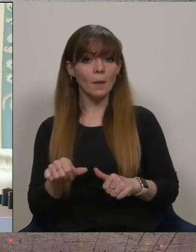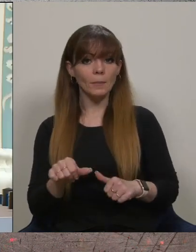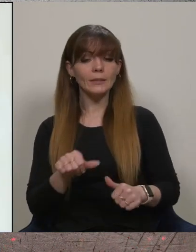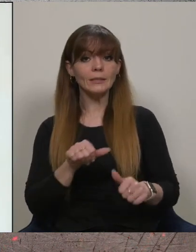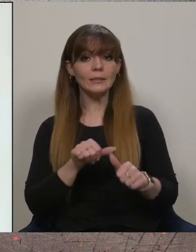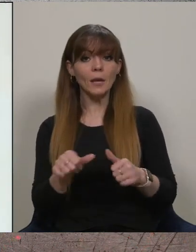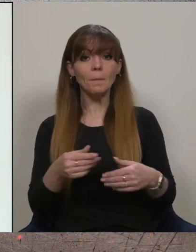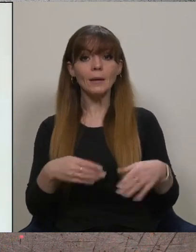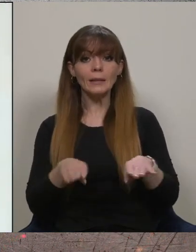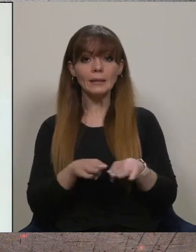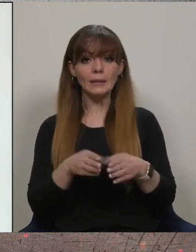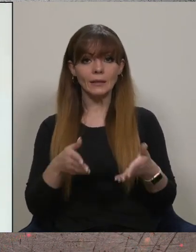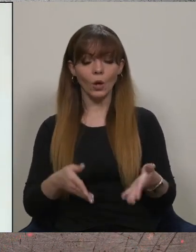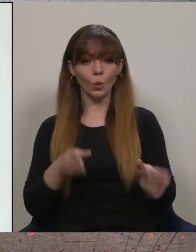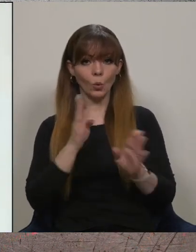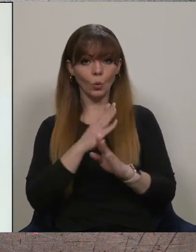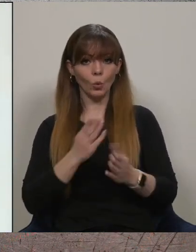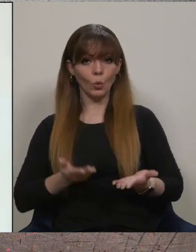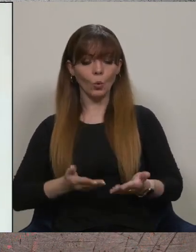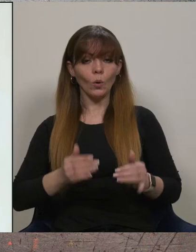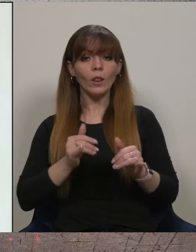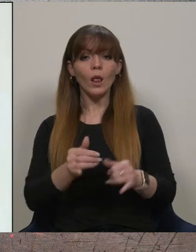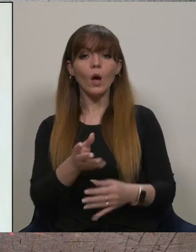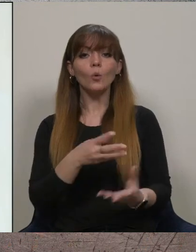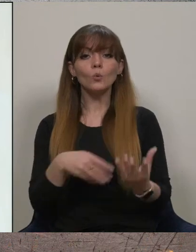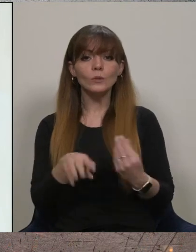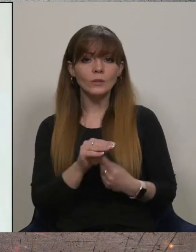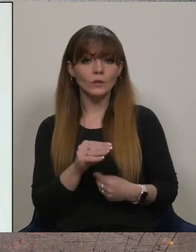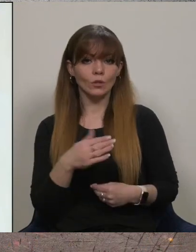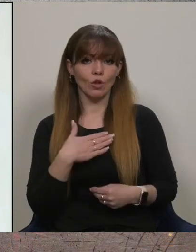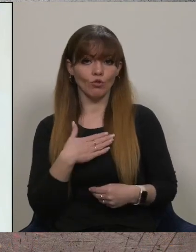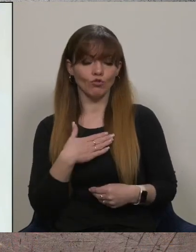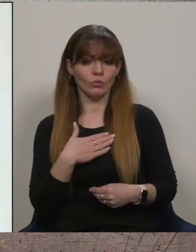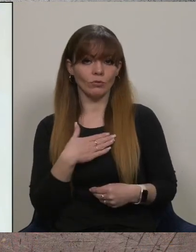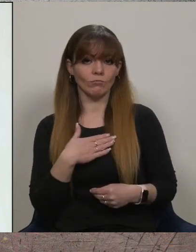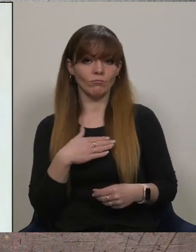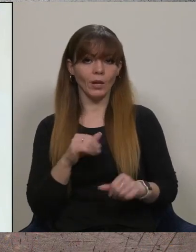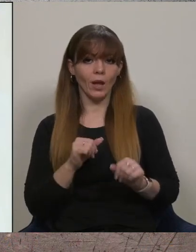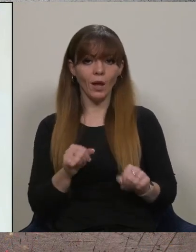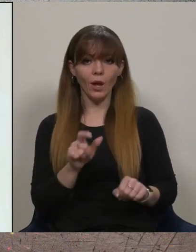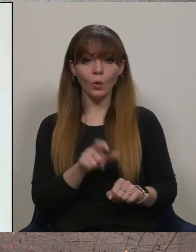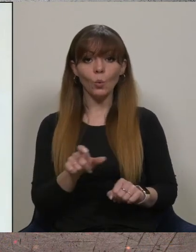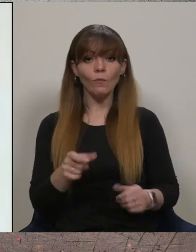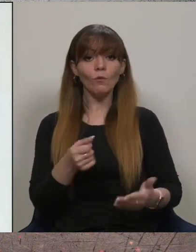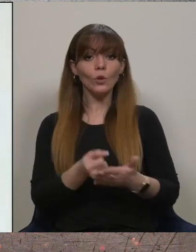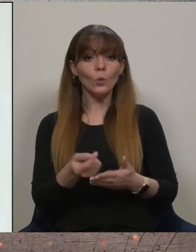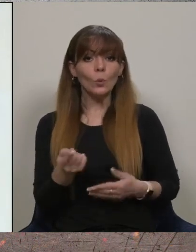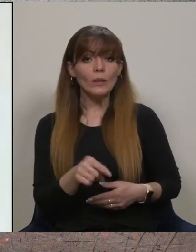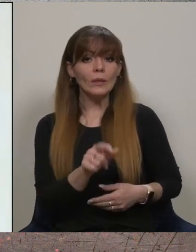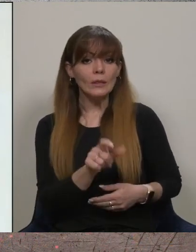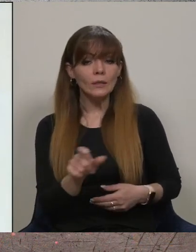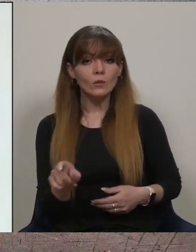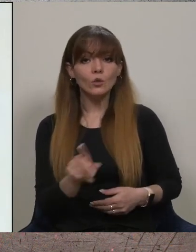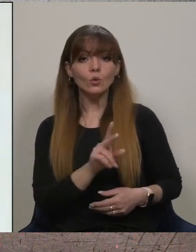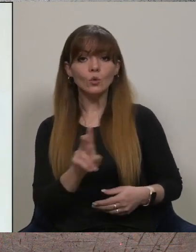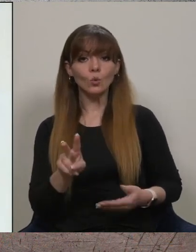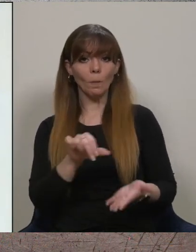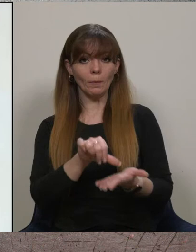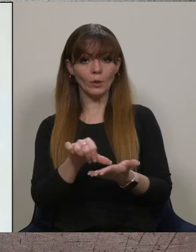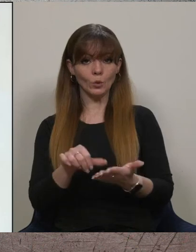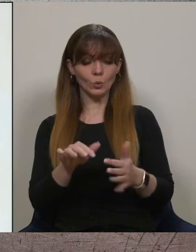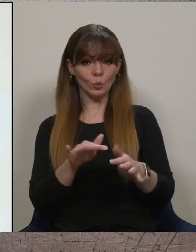саме таку долю, до усіх наших героїв, до тих, хто присутній тут,